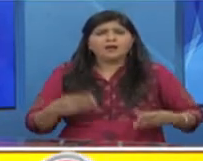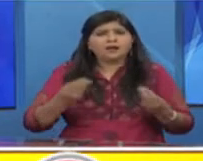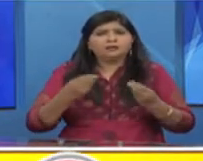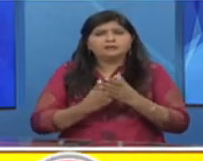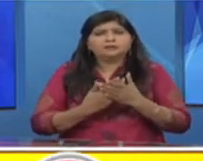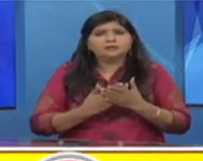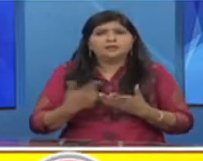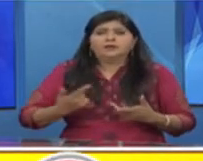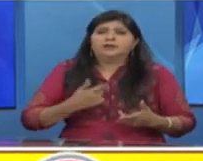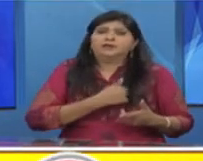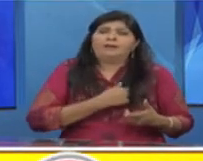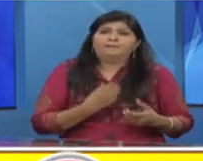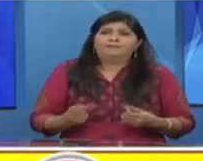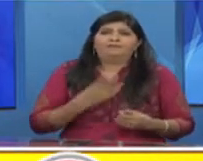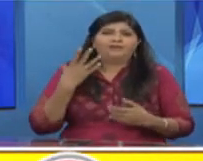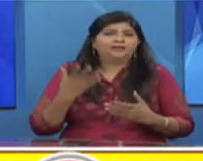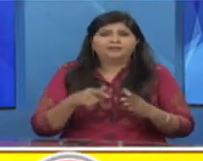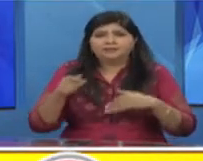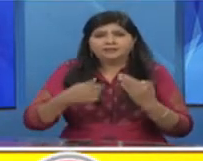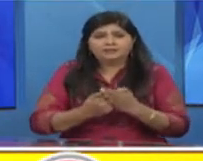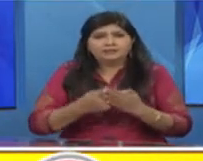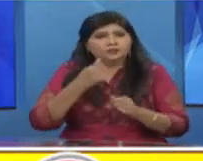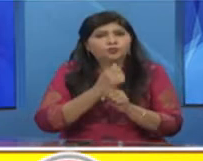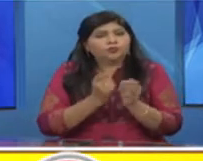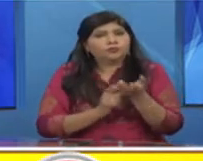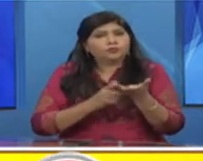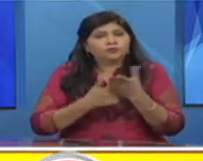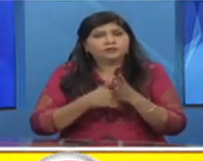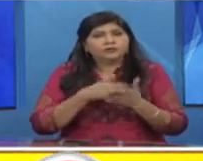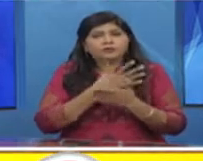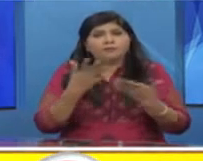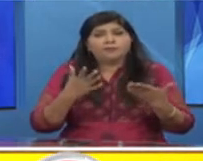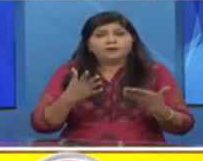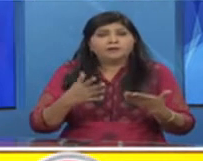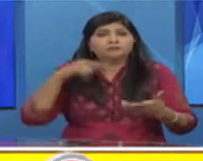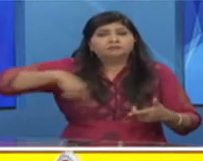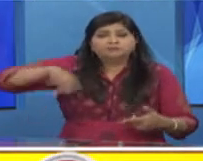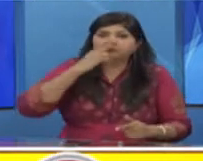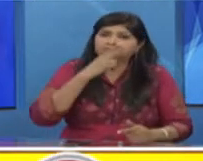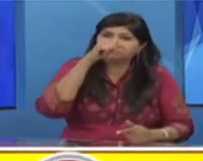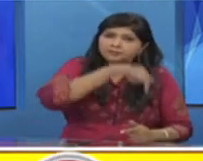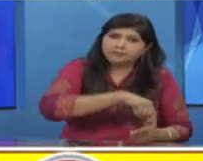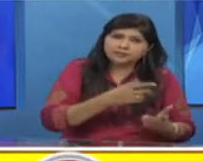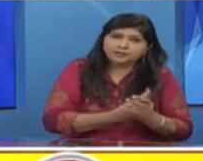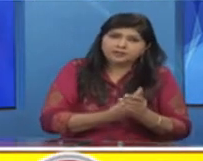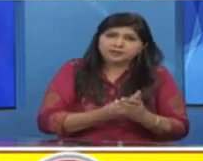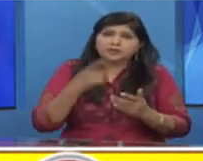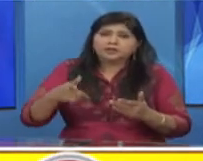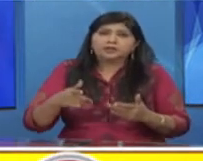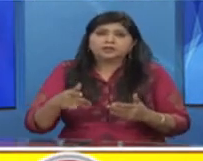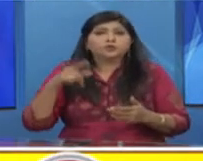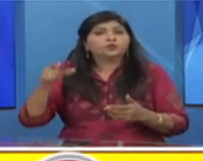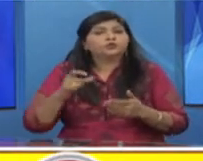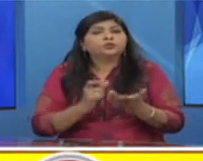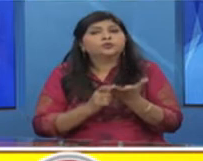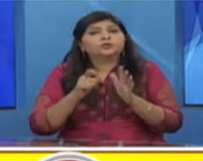उन्होंने सबका दिल जीत लिया। गुरु नानक देव जी ने कई महत्वपूर्ण धार्मिक यात्राएं की जिन्हें उदासी कहा जाता